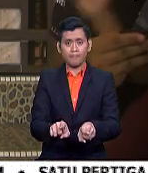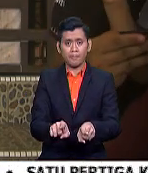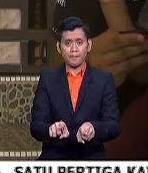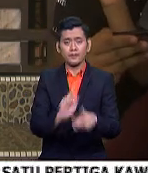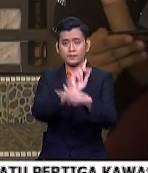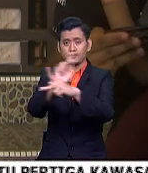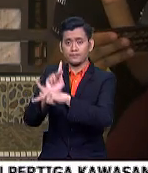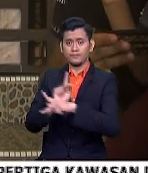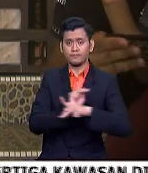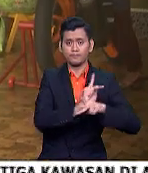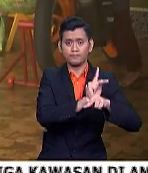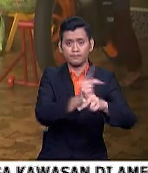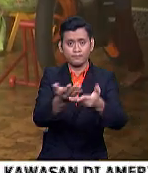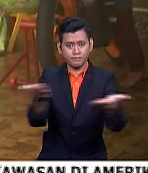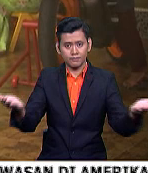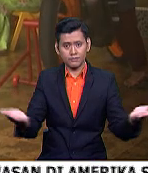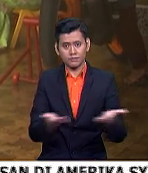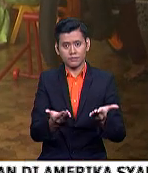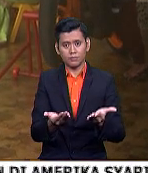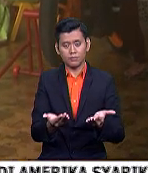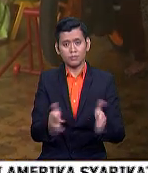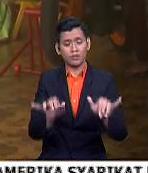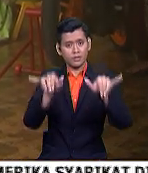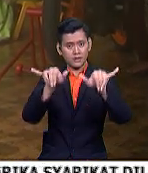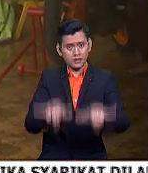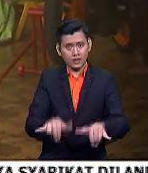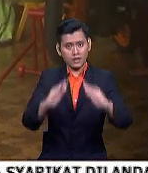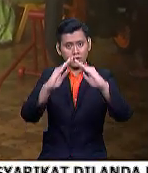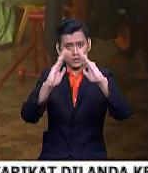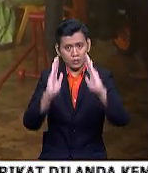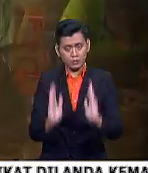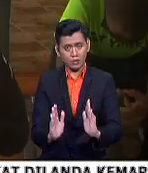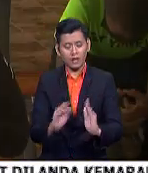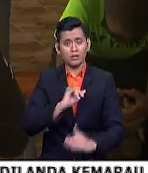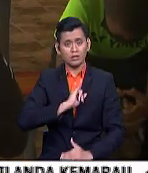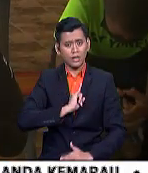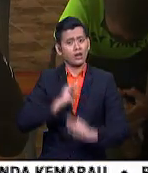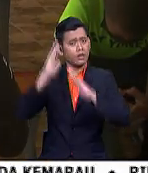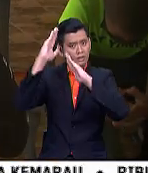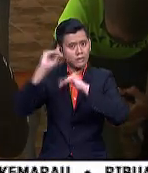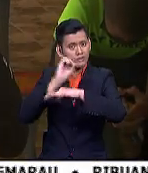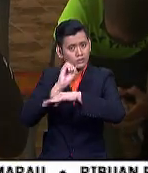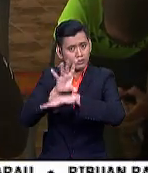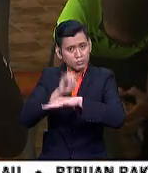jaga diri lah semua, duduk kat rumah. Saya menyerulah pada semua rakyat Malaysia,